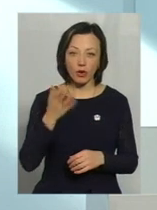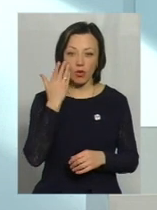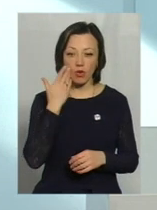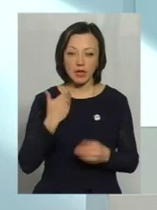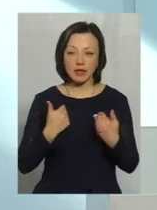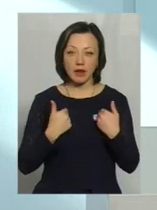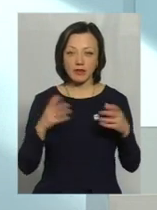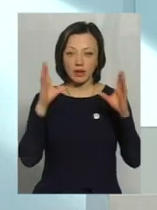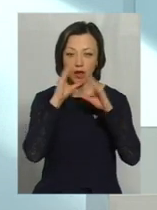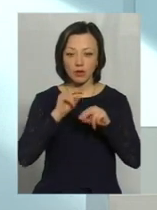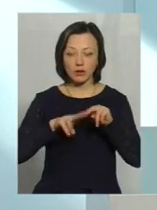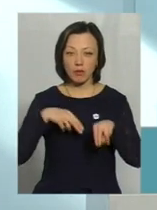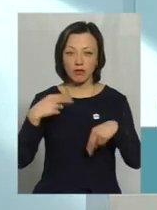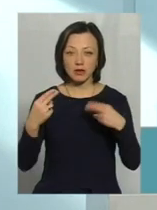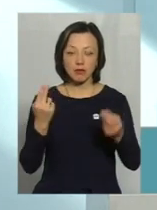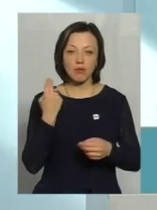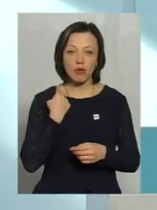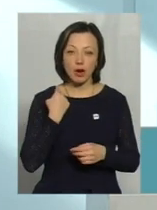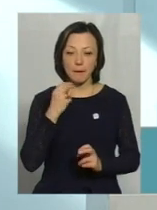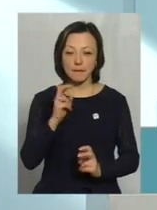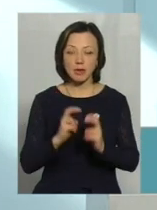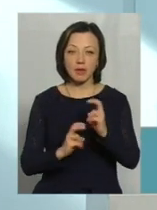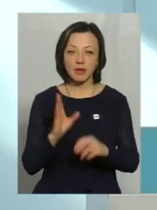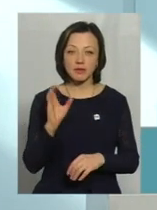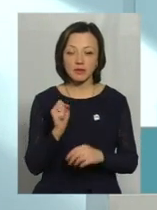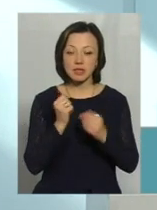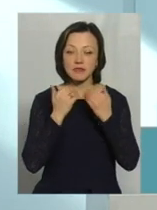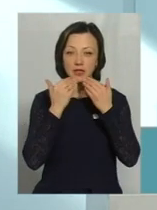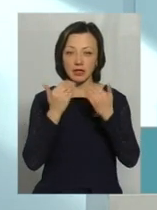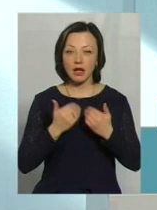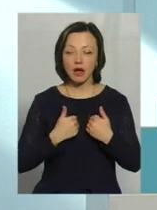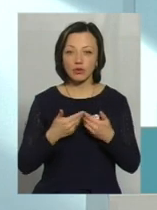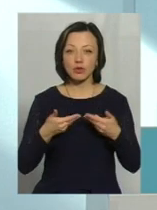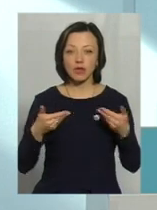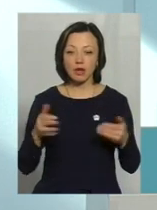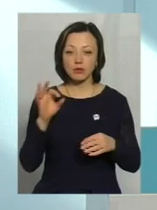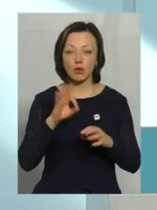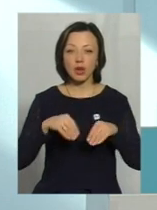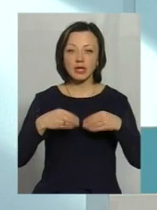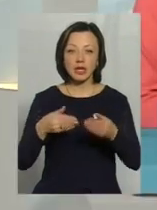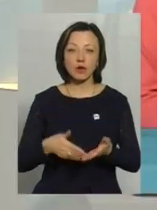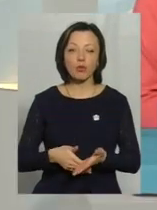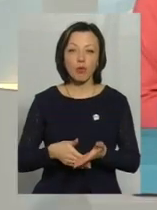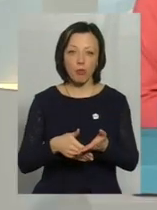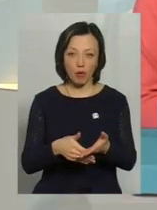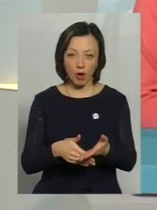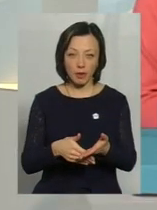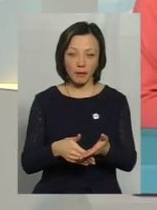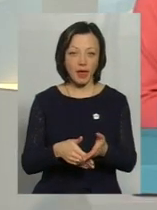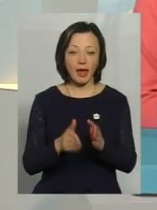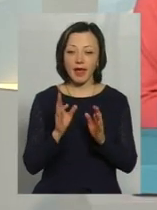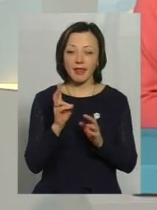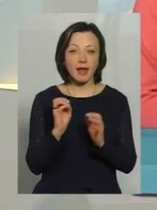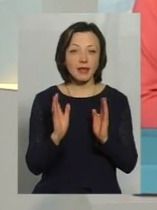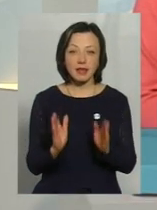нам вдалося погасити боргові зобов'язання підприємства, звертаються до нас про надання допомоги. Не